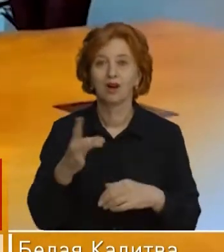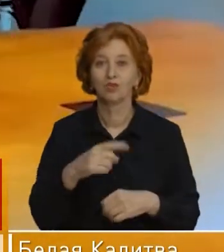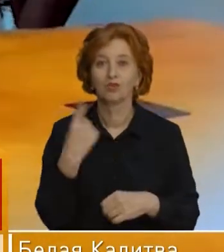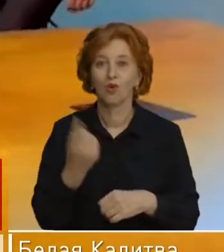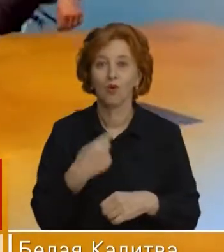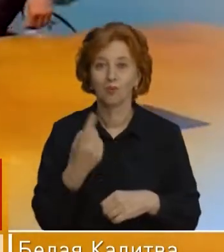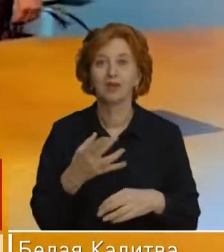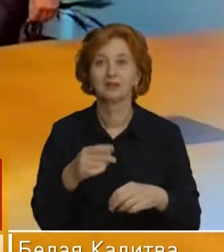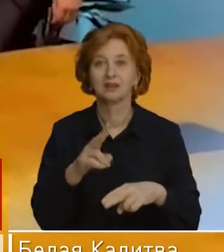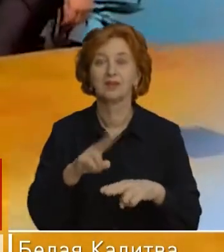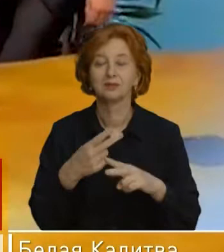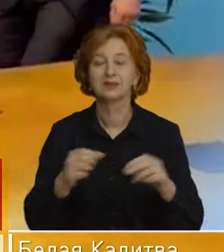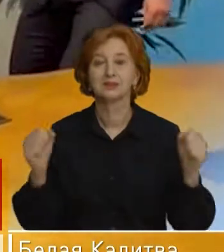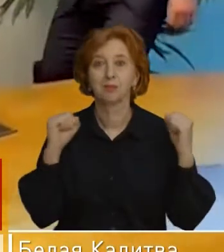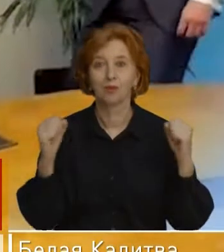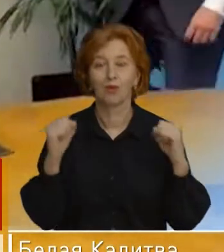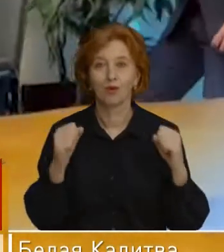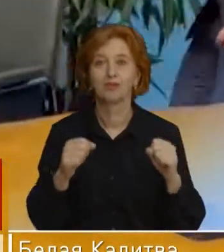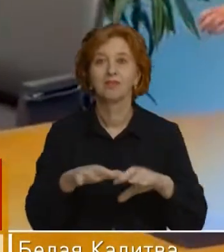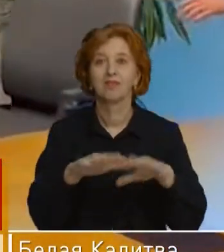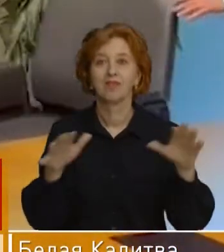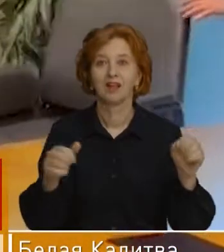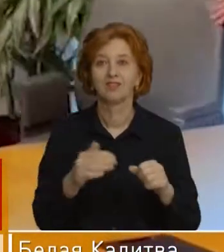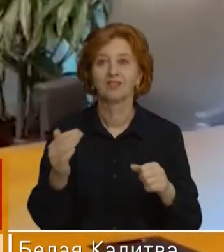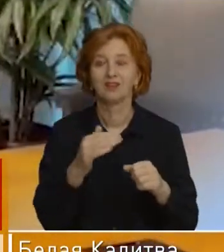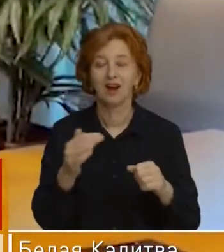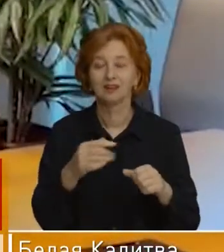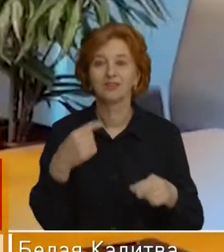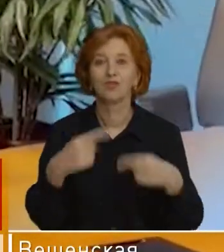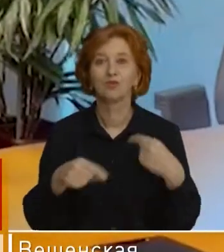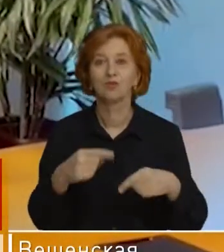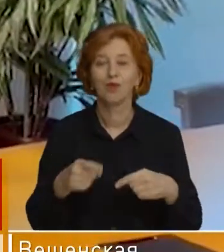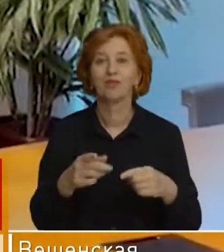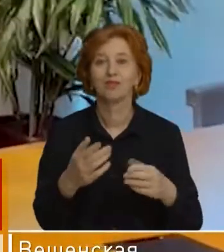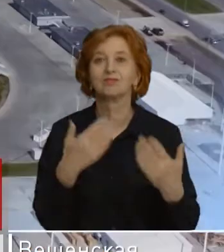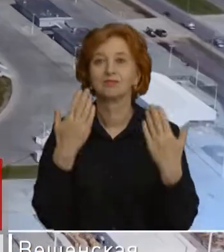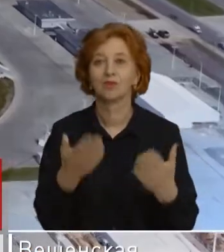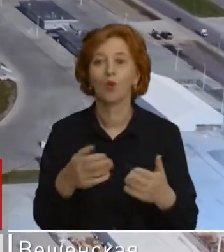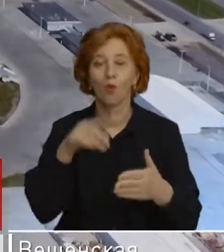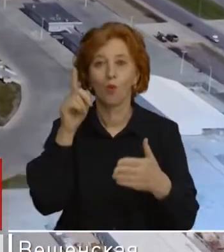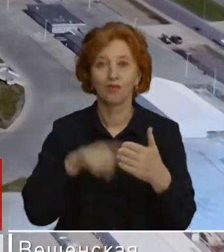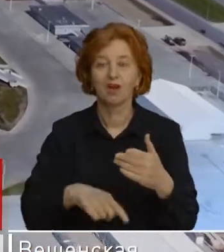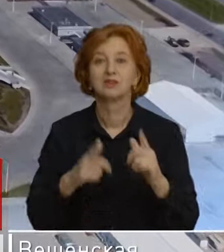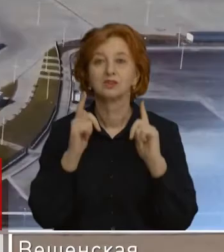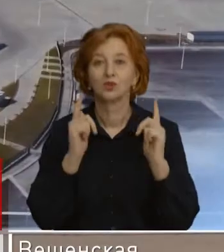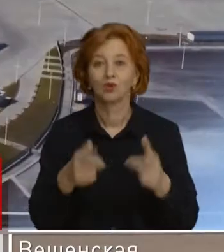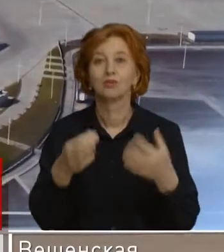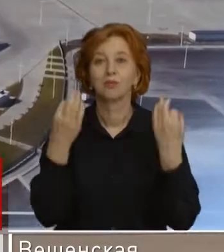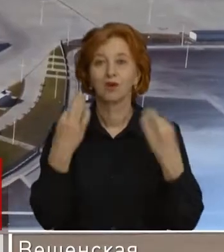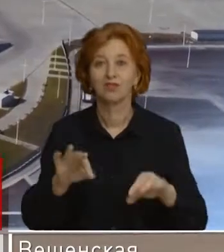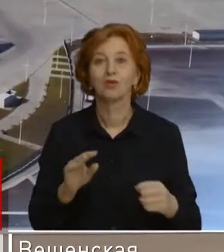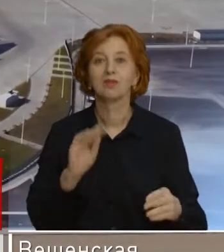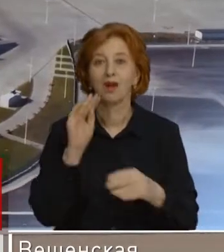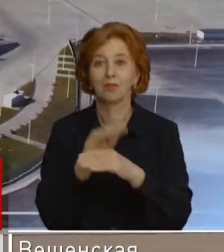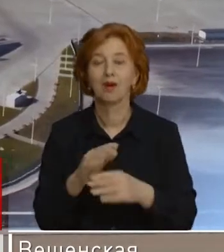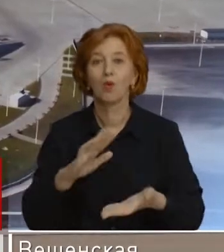РФС, Минспортом России, региональными властями и Федерацией футбола. Василий Голубев выразил уверенность, что соглашение позволит создать